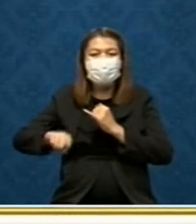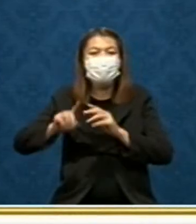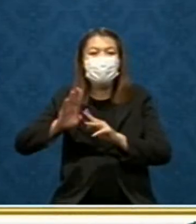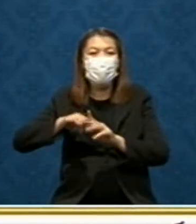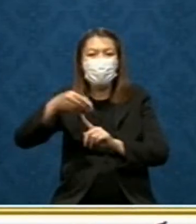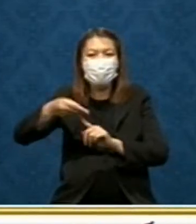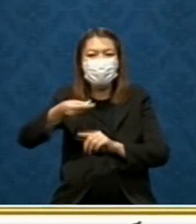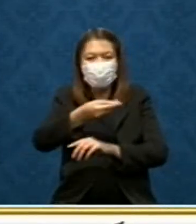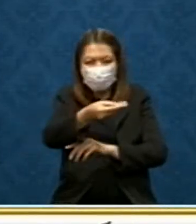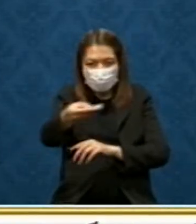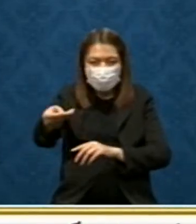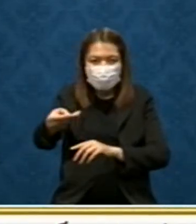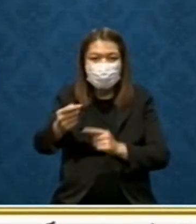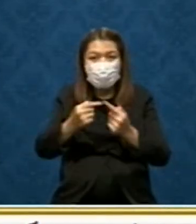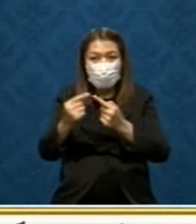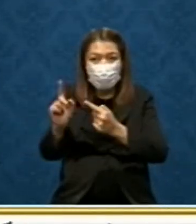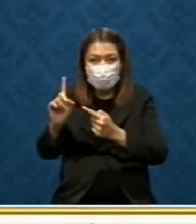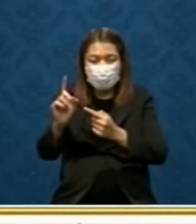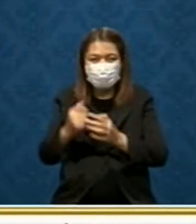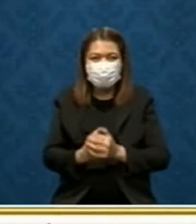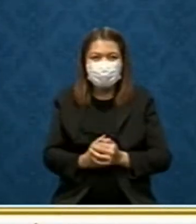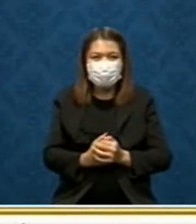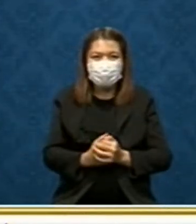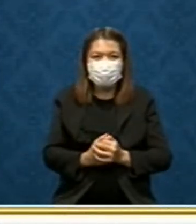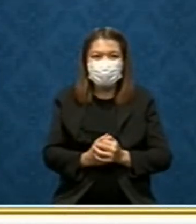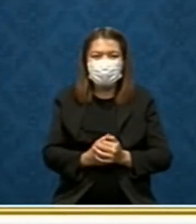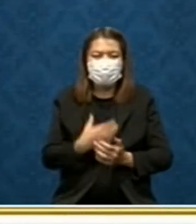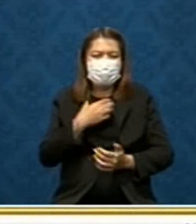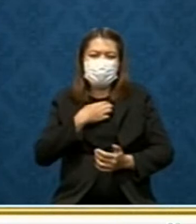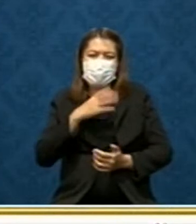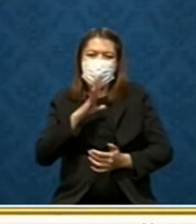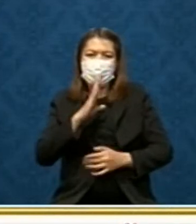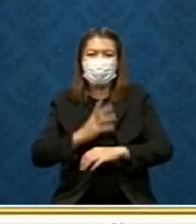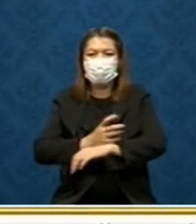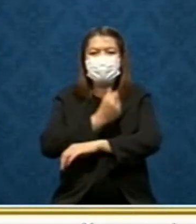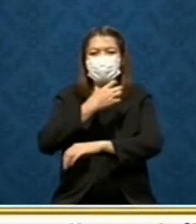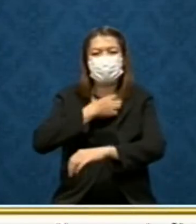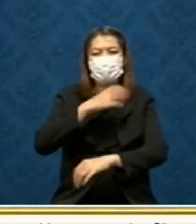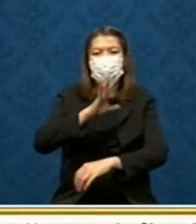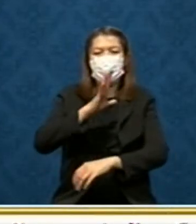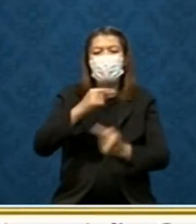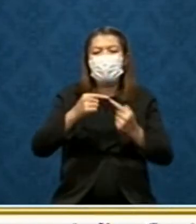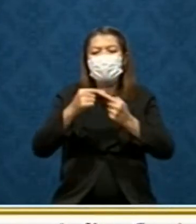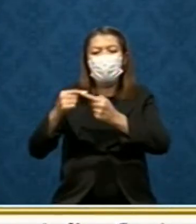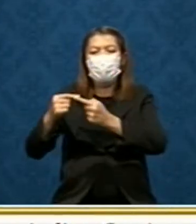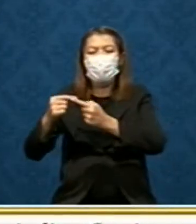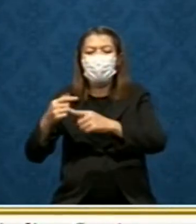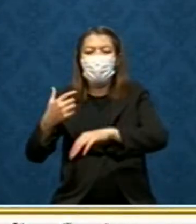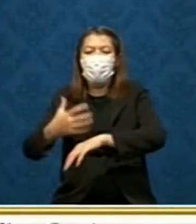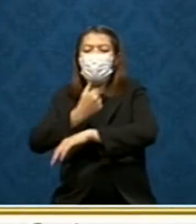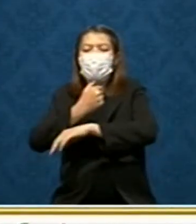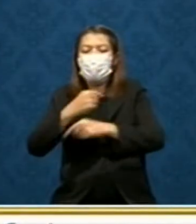แล้เอาไต่อบอกว่าไม่อยากเป็ักกเมืองไม่อยากสื่อทดอำนาจ